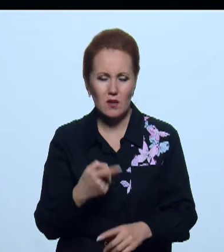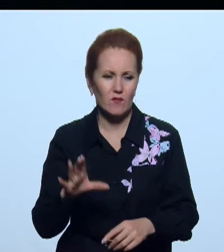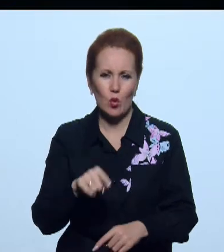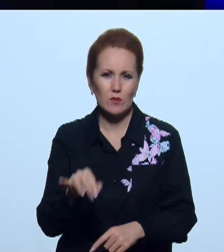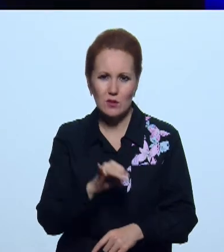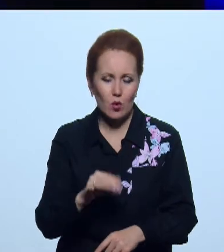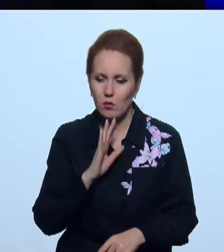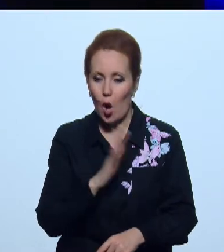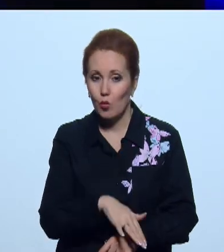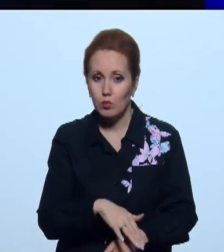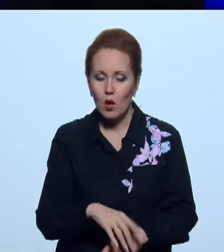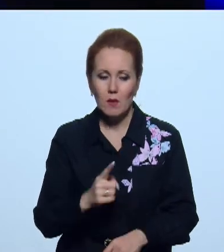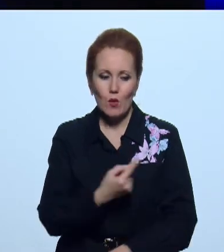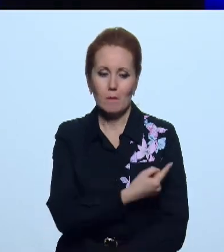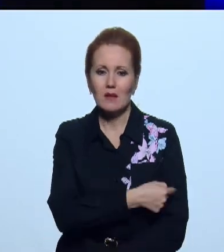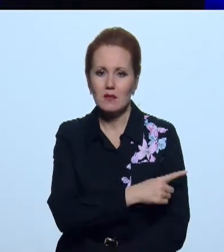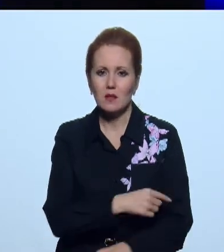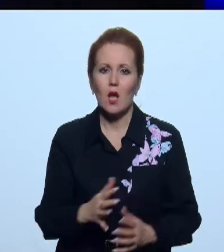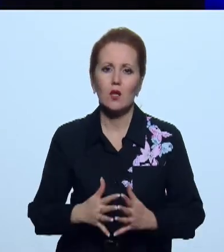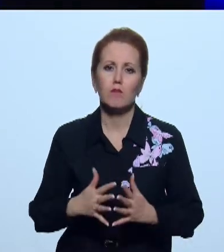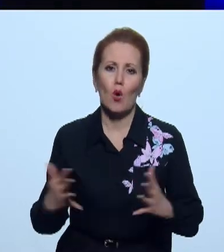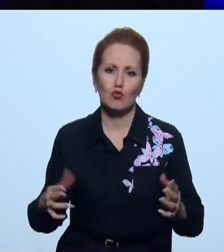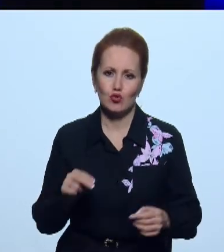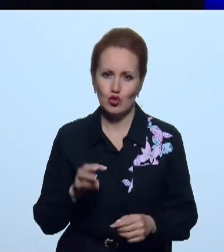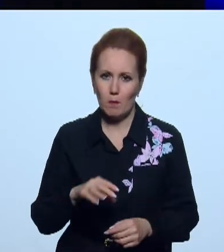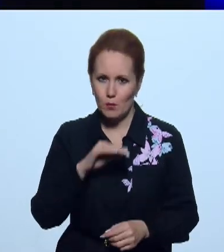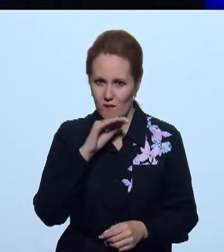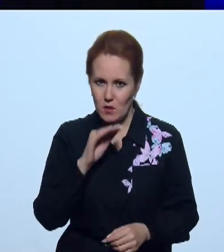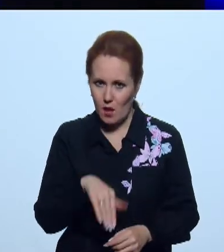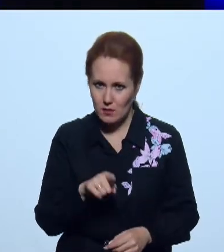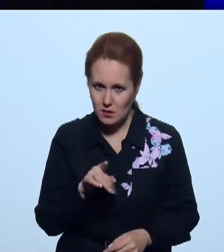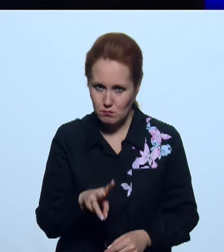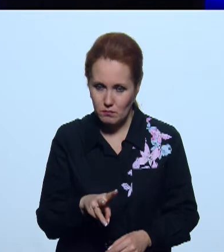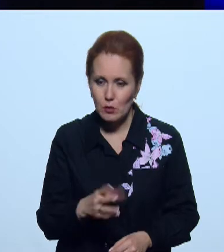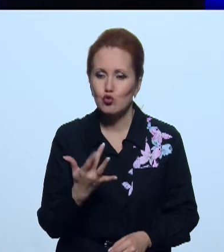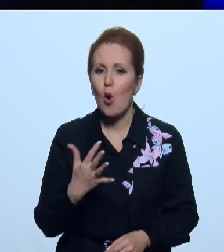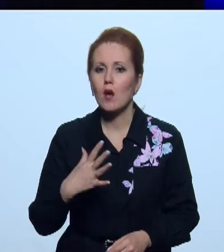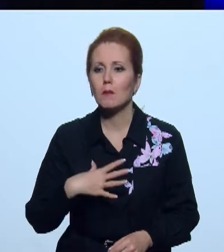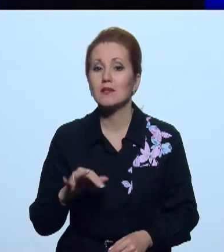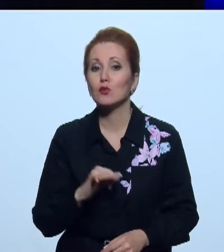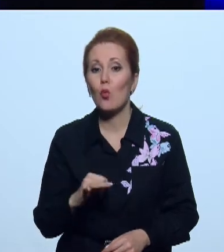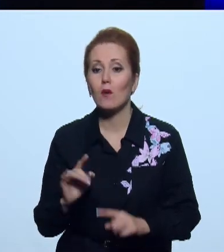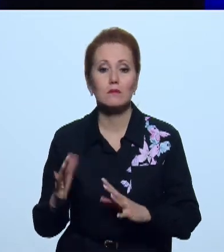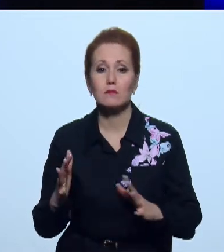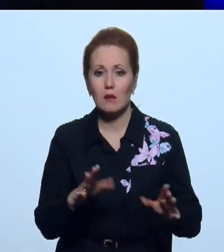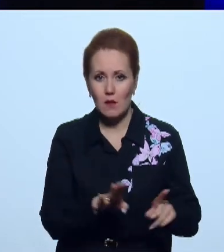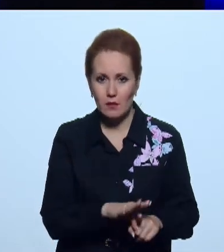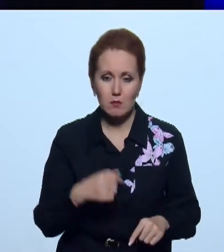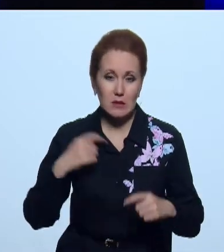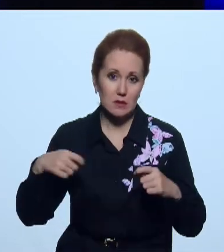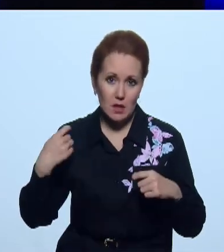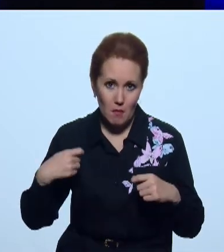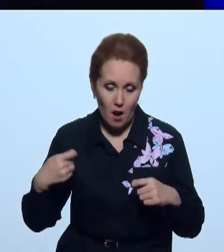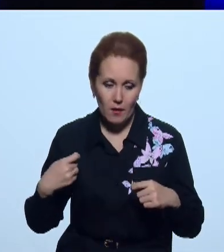что медицина – это больше, чем профессионализм. Сколько было таких историй, вот, которые мы